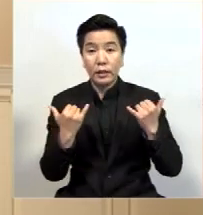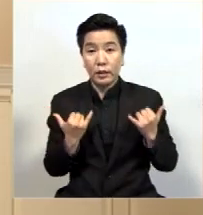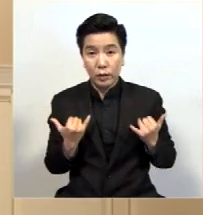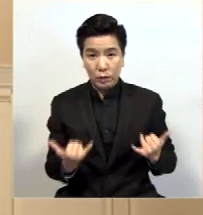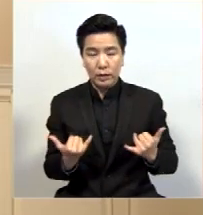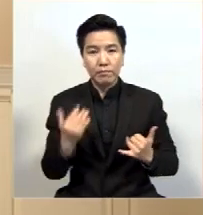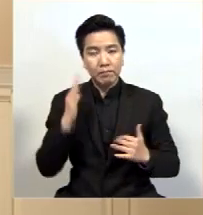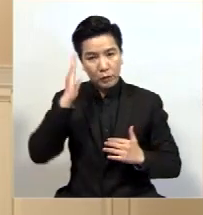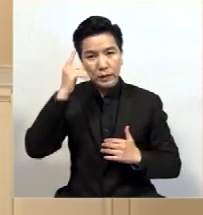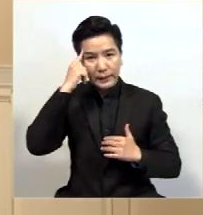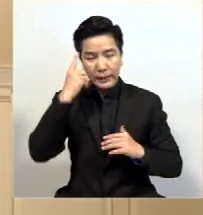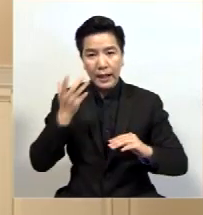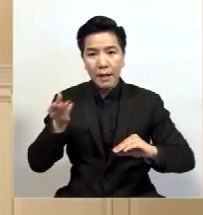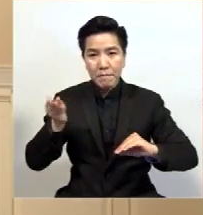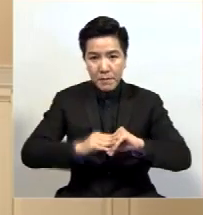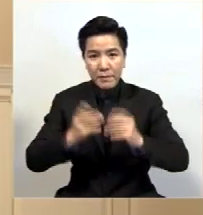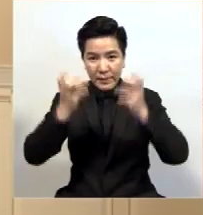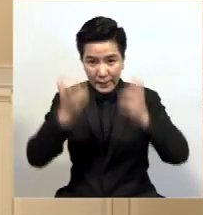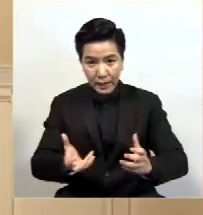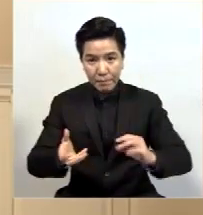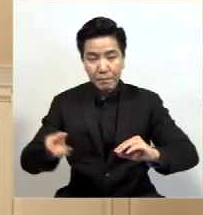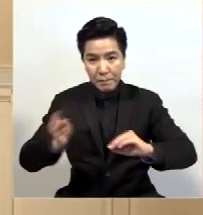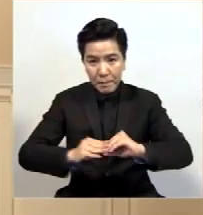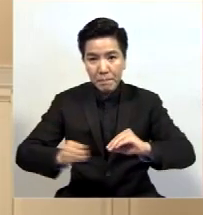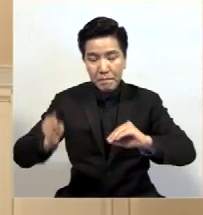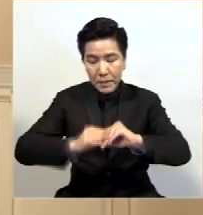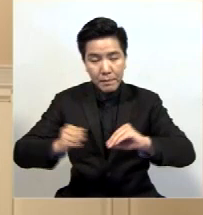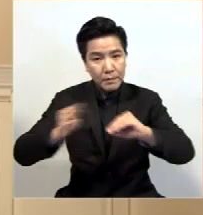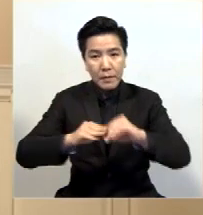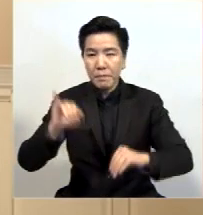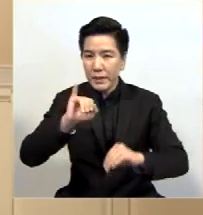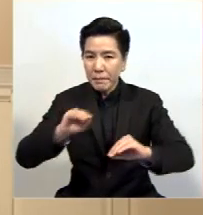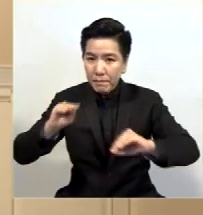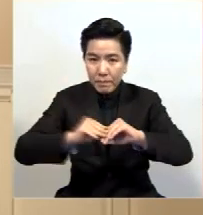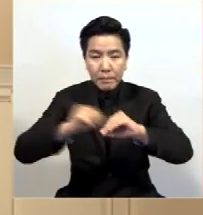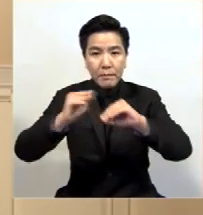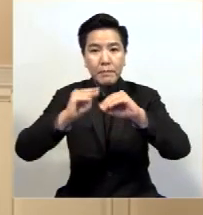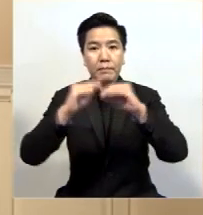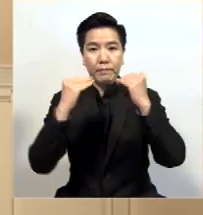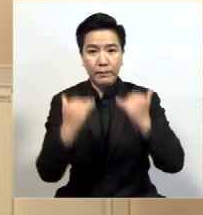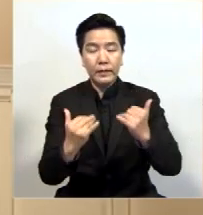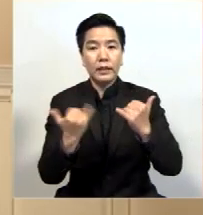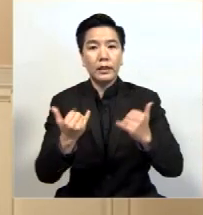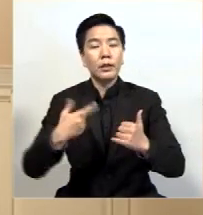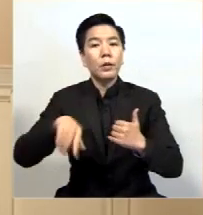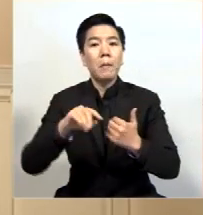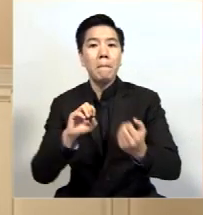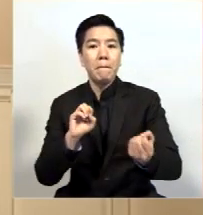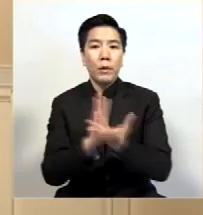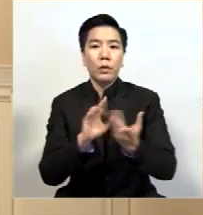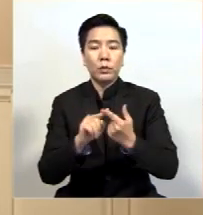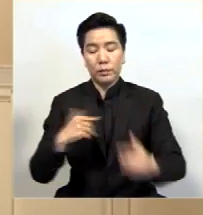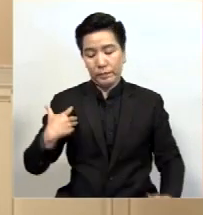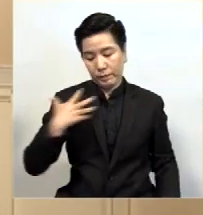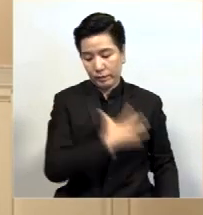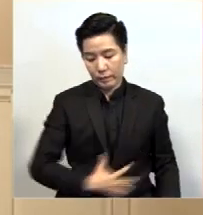การณ์อาจจะยิ่งทวีความรุนแรงมากขึ้นและเลวร้ายยิ่งขึ้นกว่านี้อีกหลายเท่าซึ่งจะต้องส่งผลกระทบต่อสุขภา